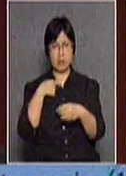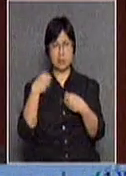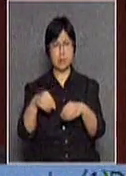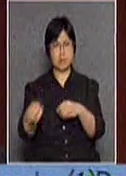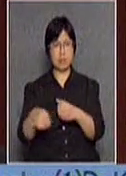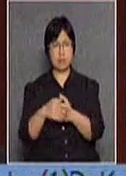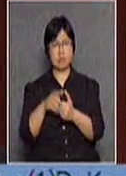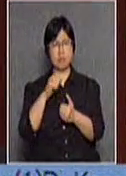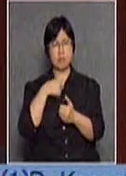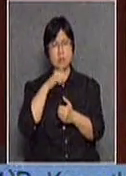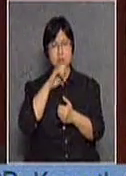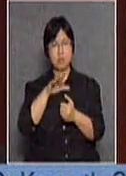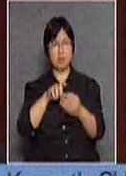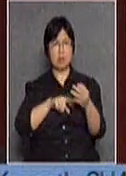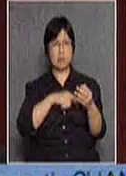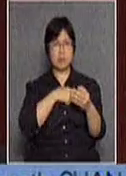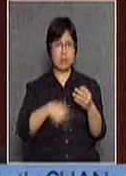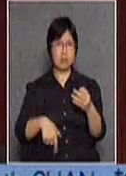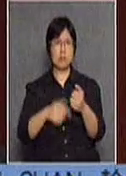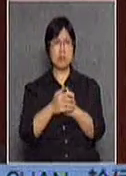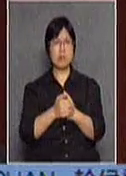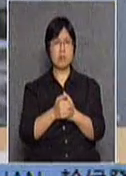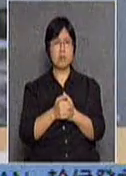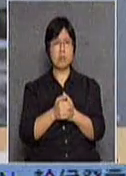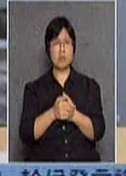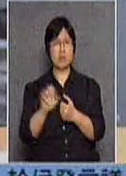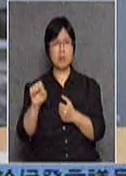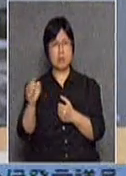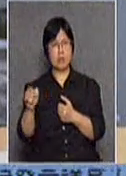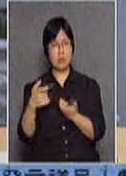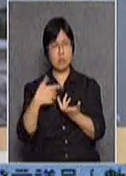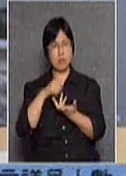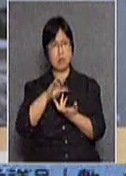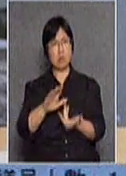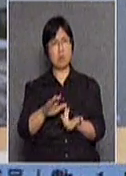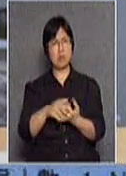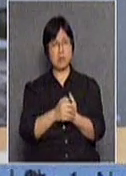員， 我冇辦法改善。喂，咁佢講錯咗，我點解唔講得啊？